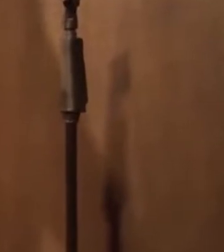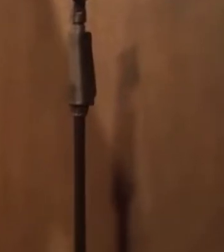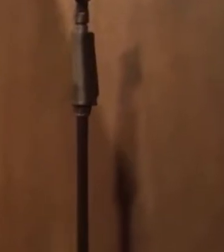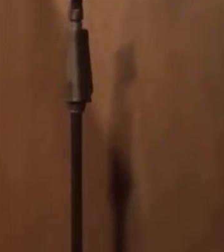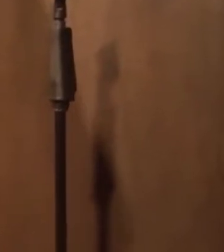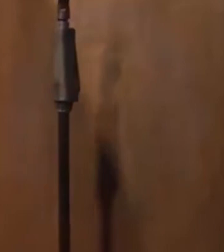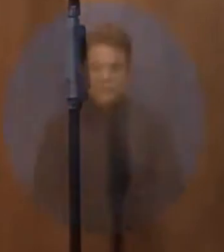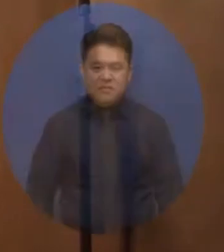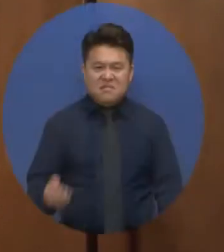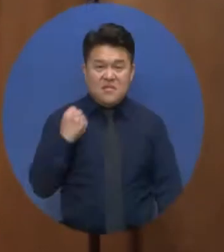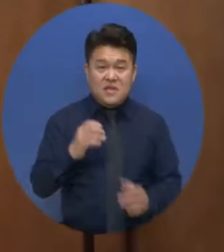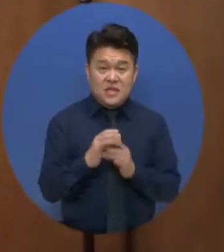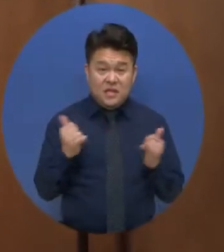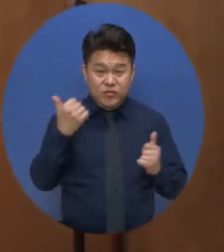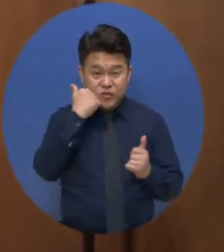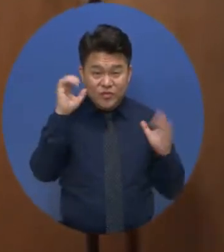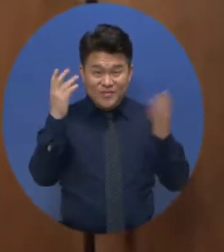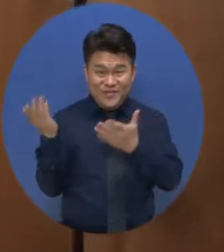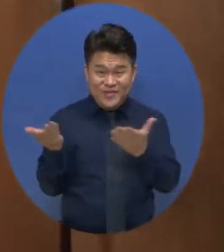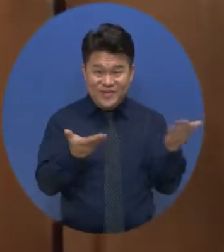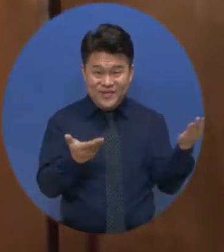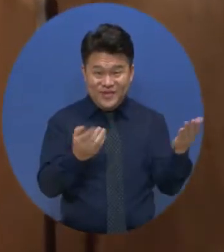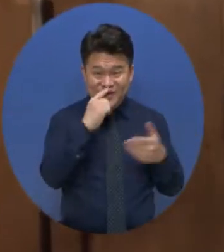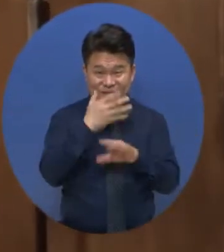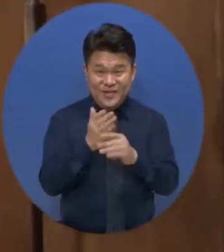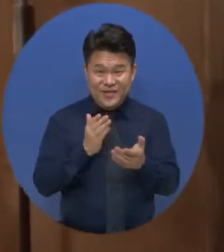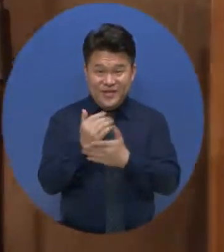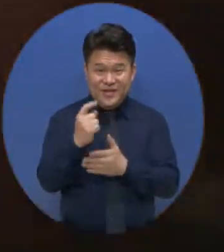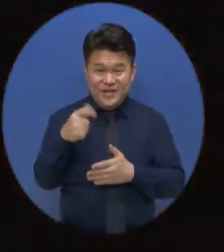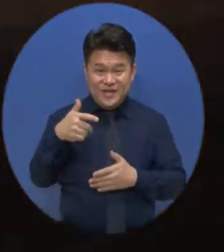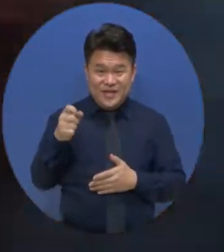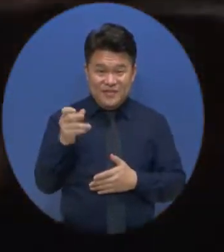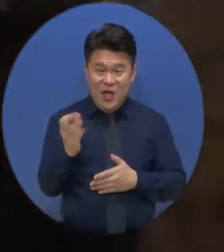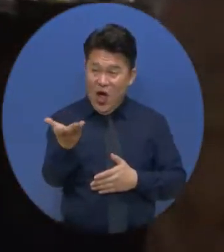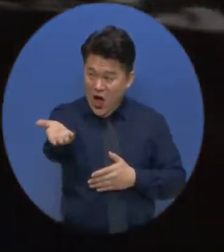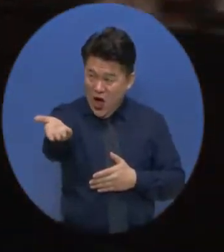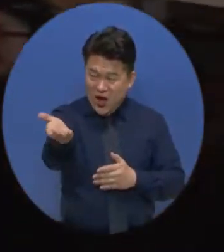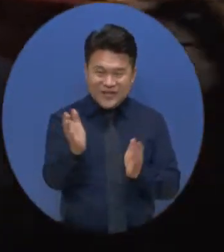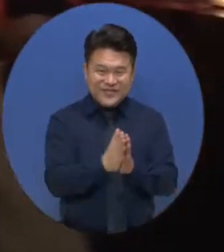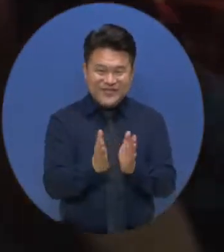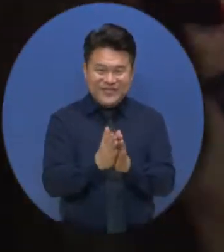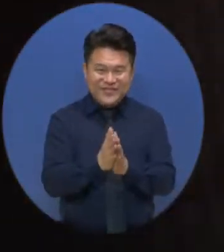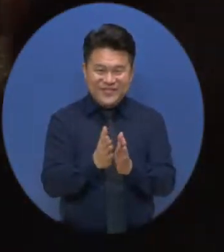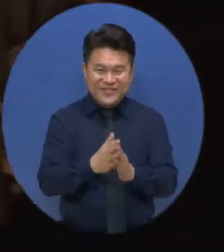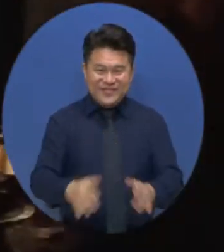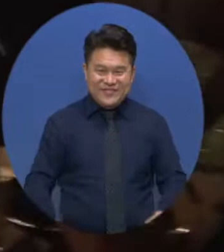센 분입니다. 여러분 큰 박수 함께 모셔볼게요. 코미디언 한기명!